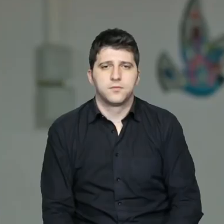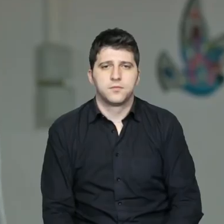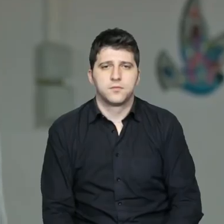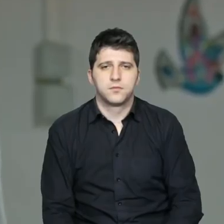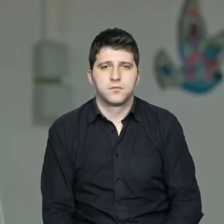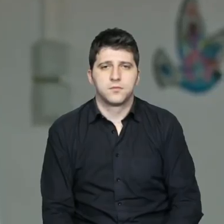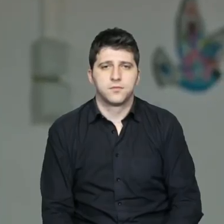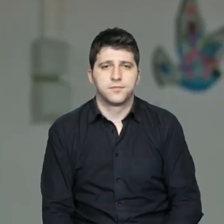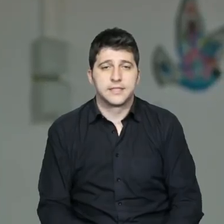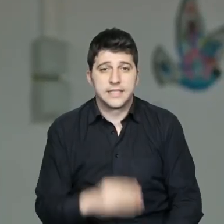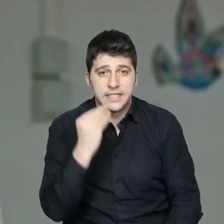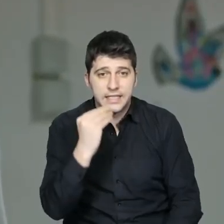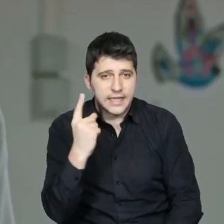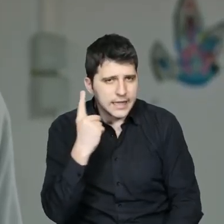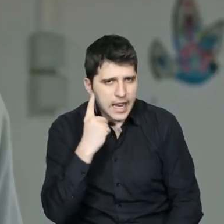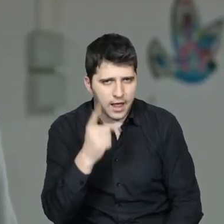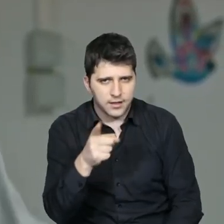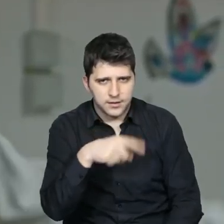kulaklarınızı açıp beni iyi dinleyin.